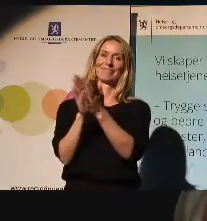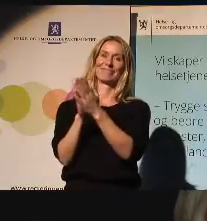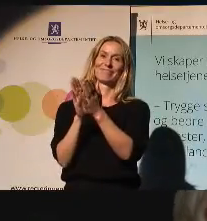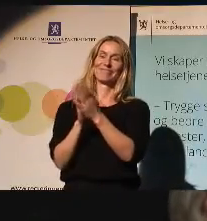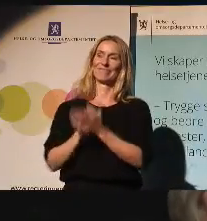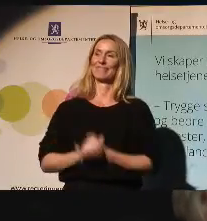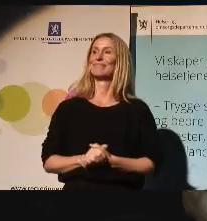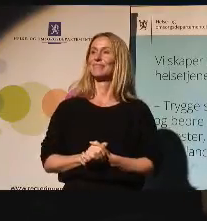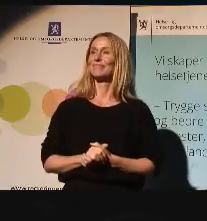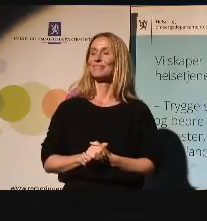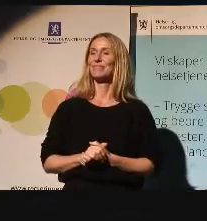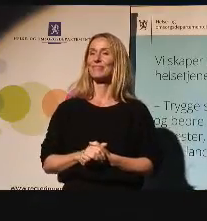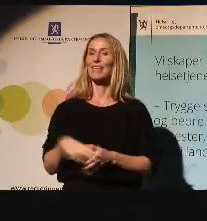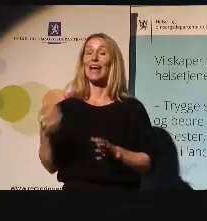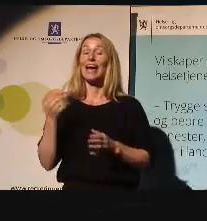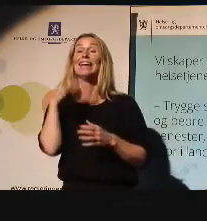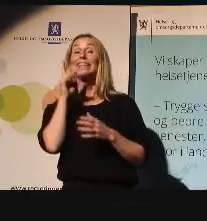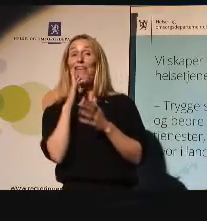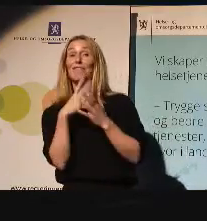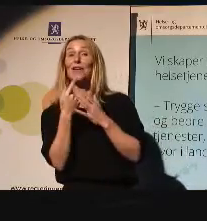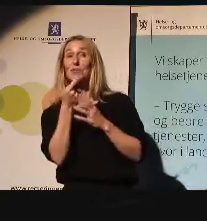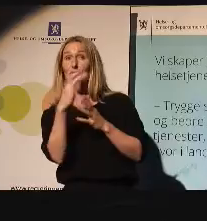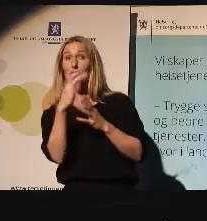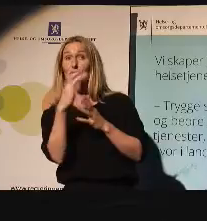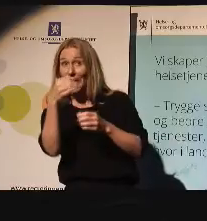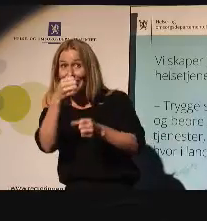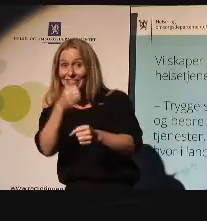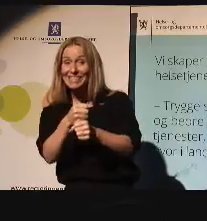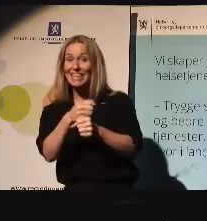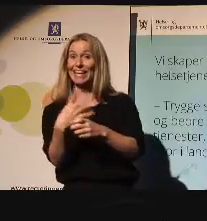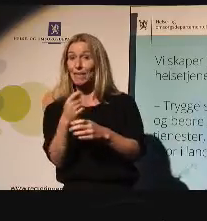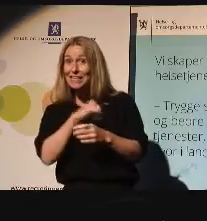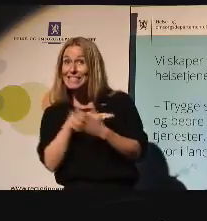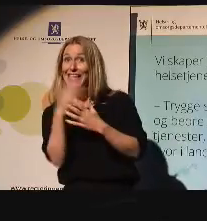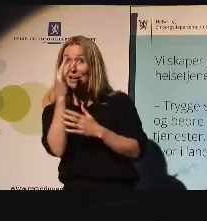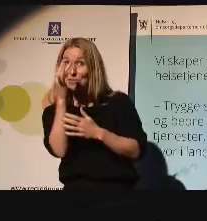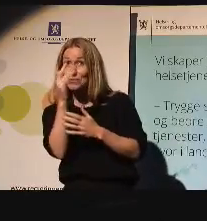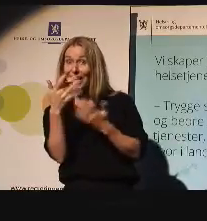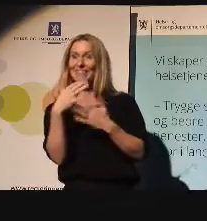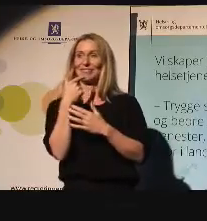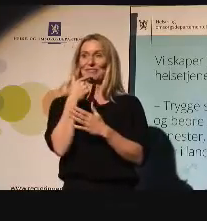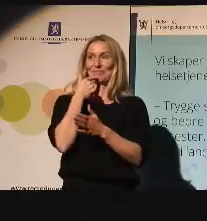I tilfelle noen var I tvil. I tilfelle noen lurte.